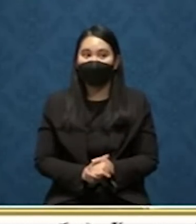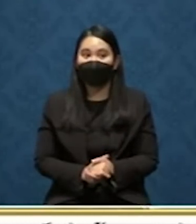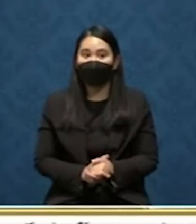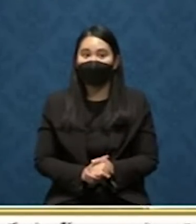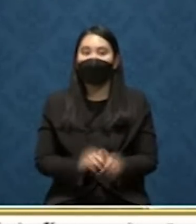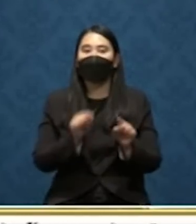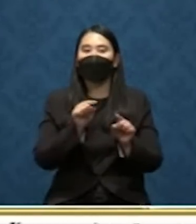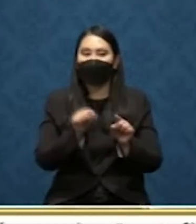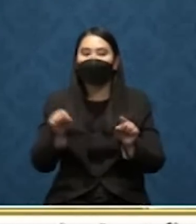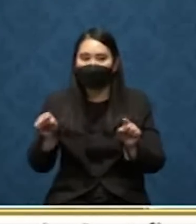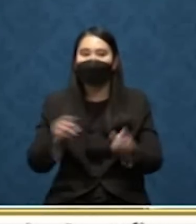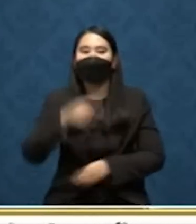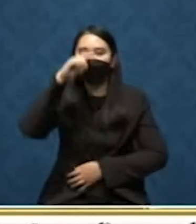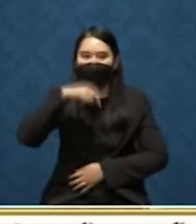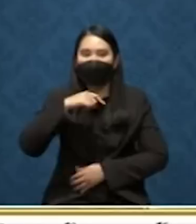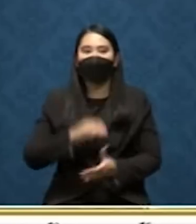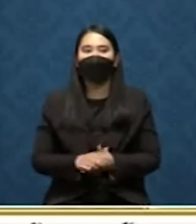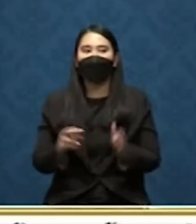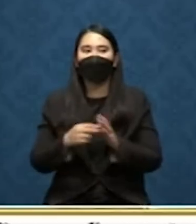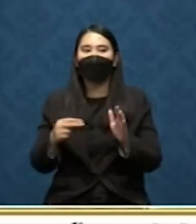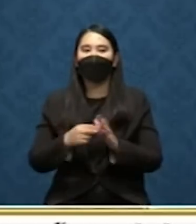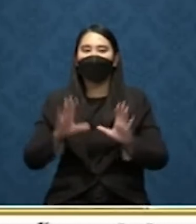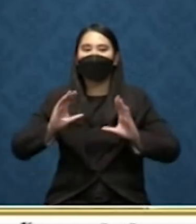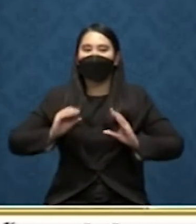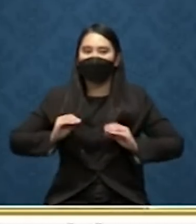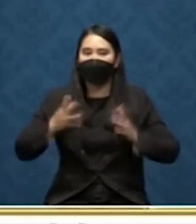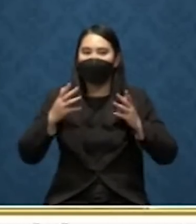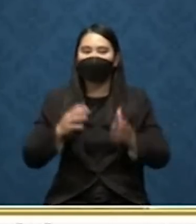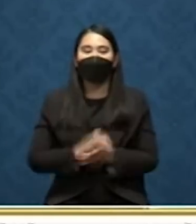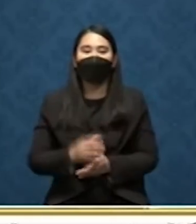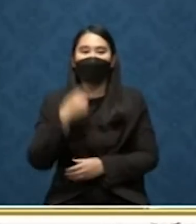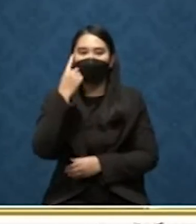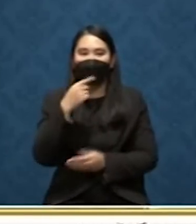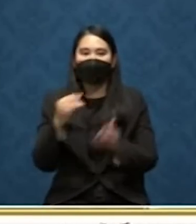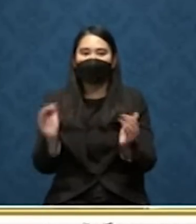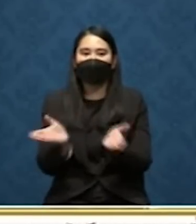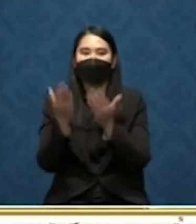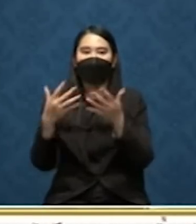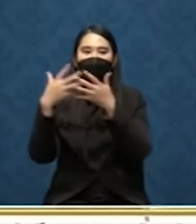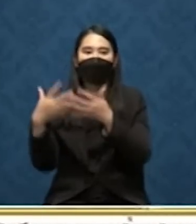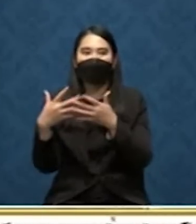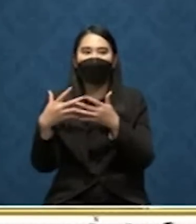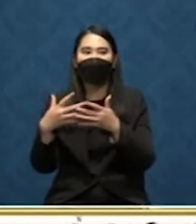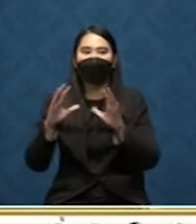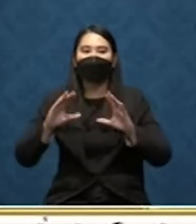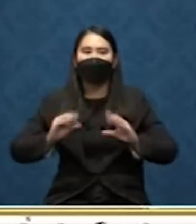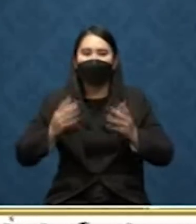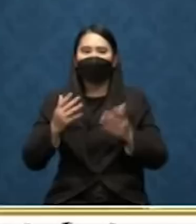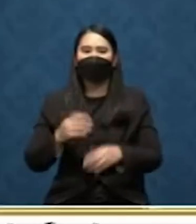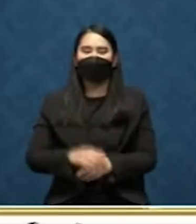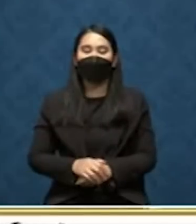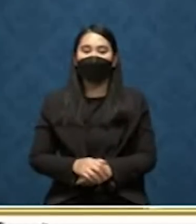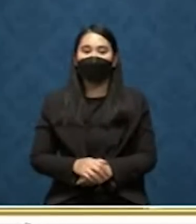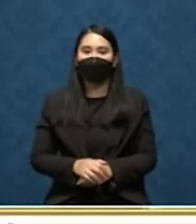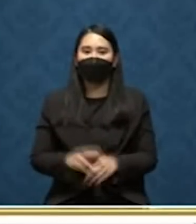จุด ๆ ๆ แลวกนครั ของไทยจะไม่ยอมทนต่อพวกที่หนุนอเมริกาในสภาหอกแล้วอันนี้เนี่ย